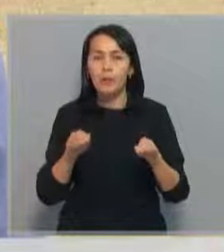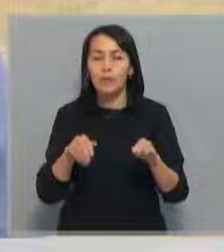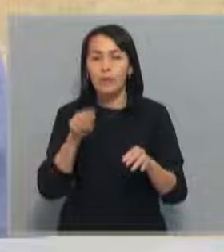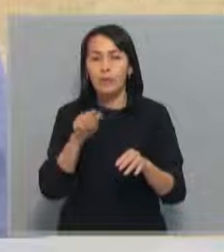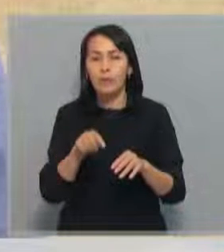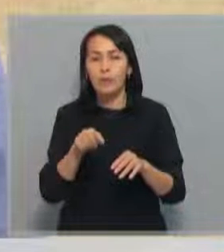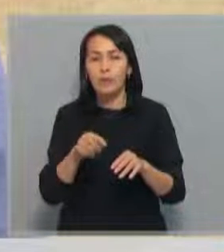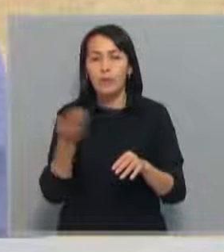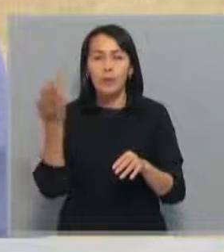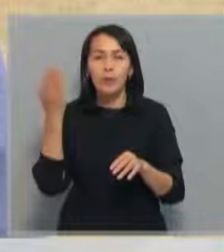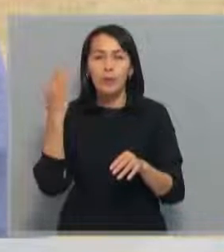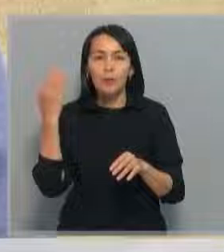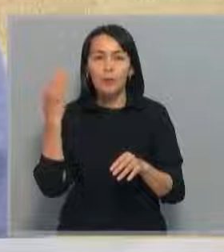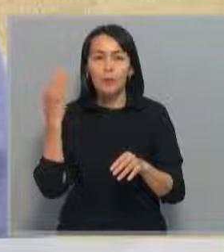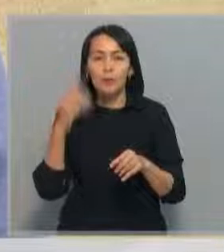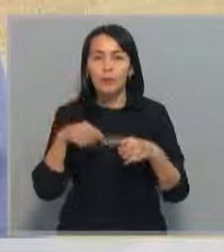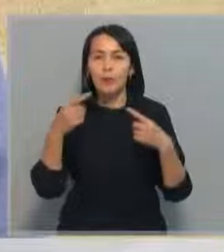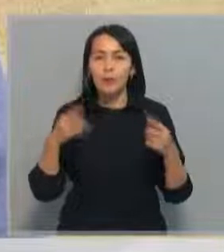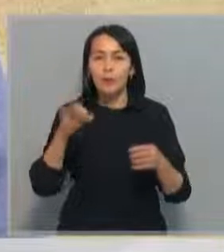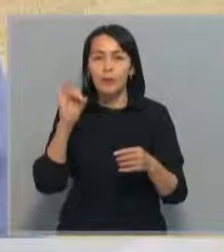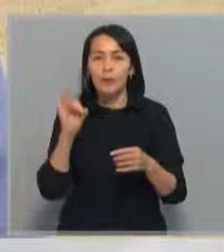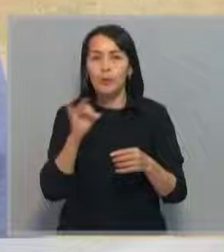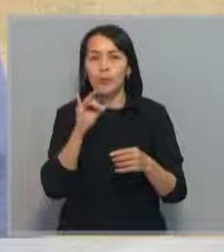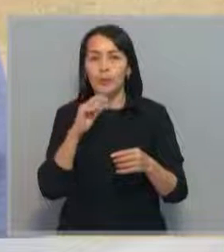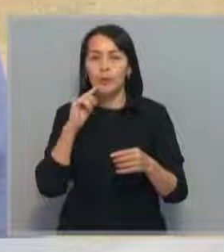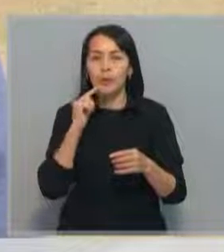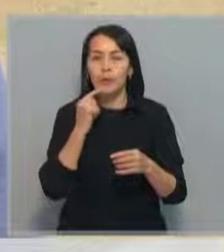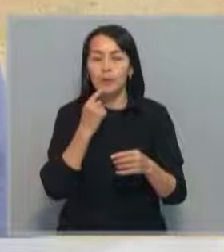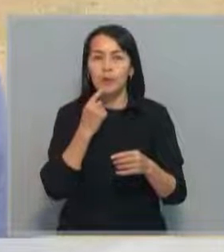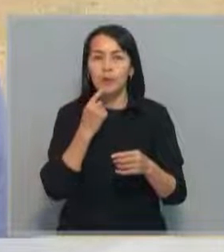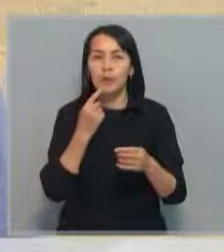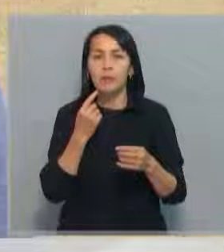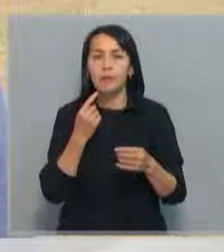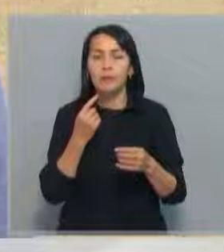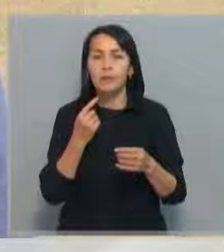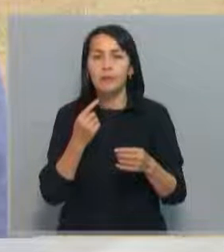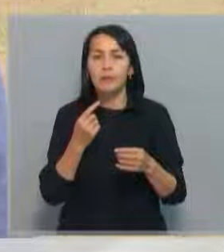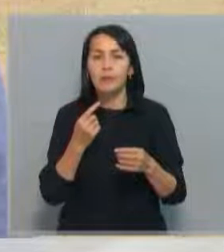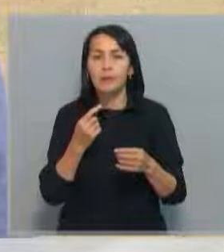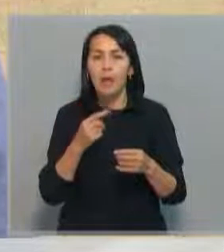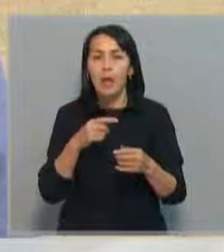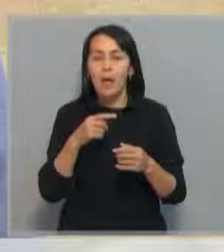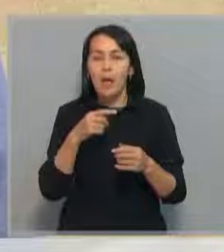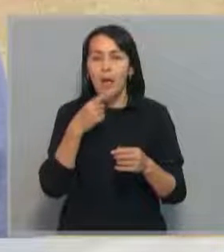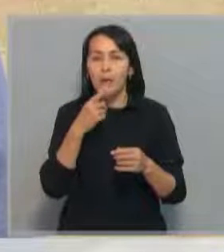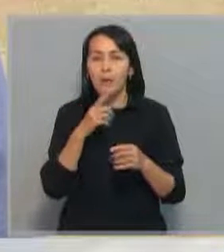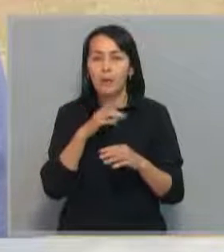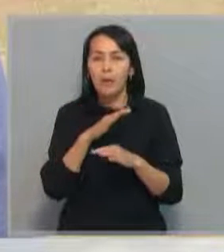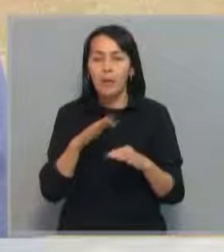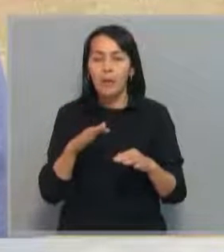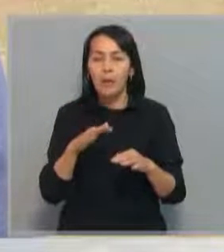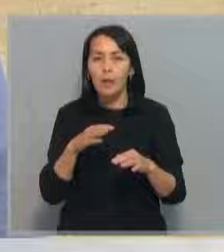сол кезінде түрлі тарихтың қиянаттарының кесірінен атылмай қалған асты